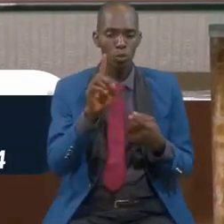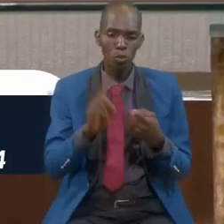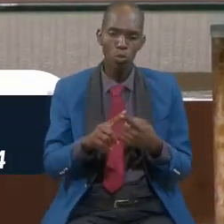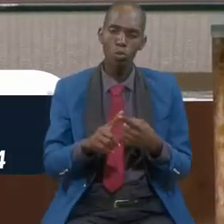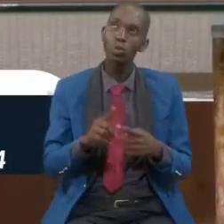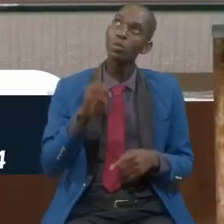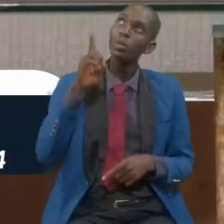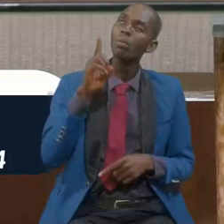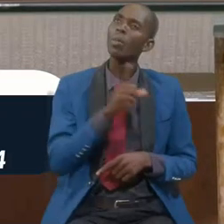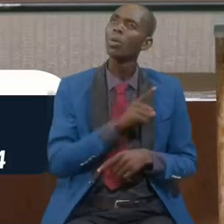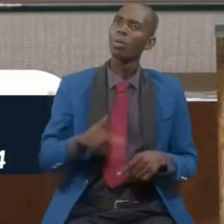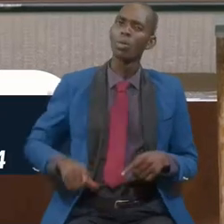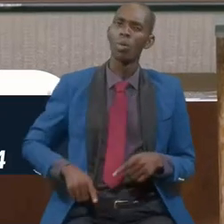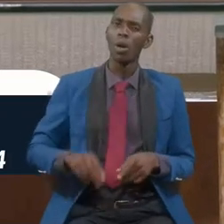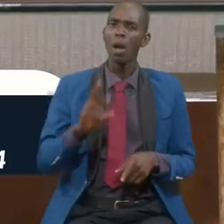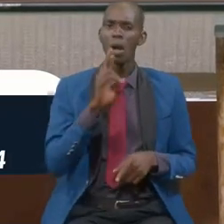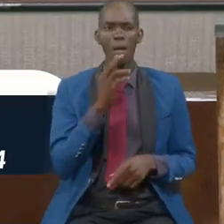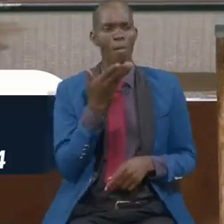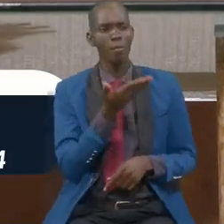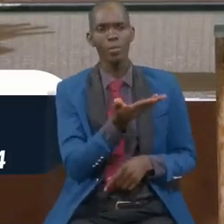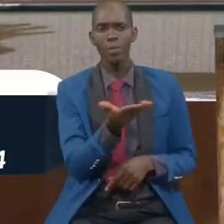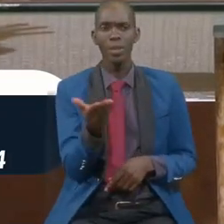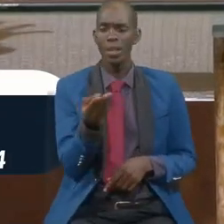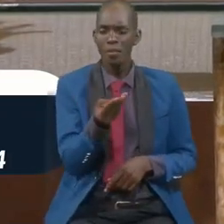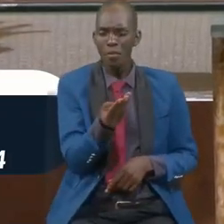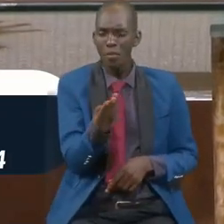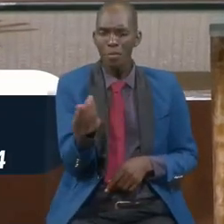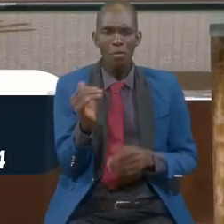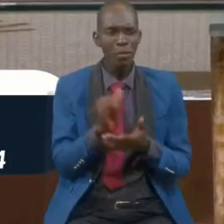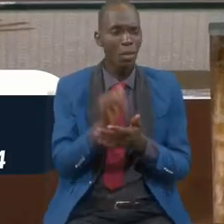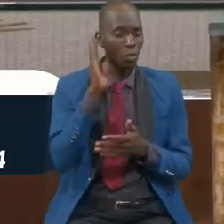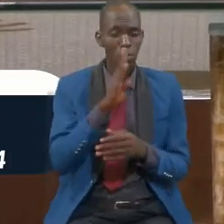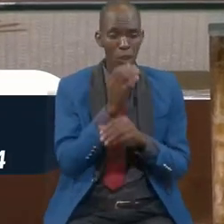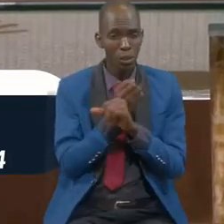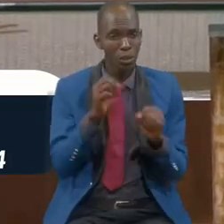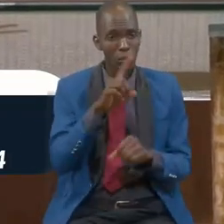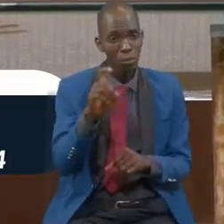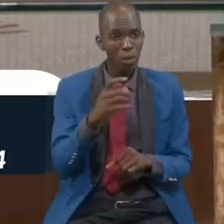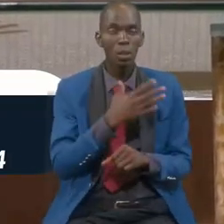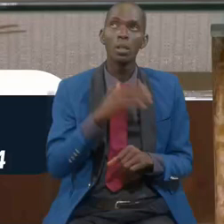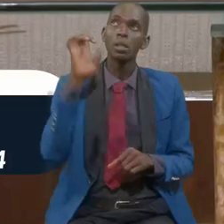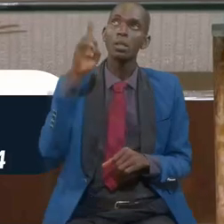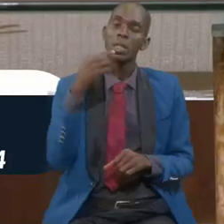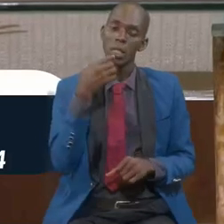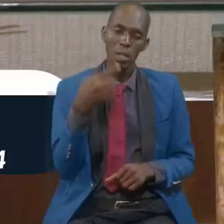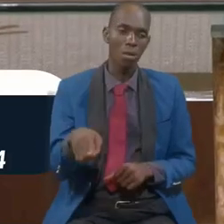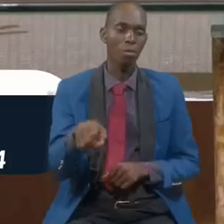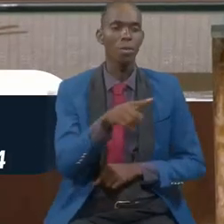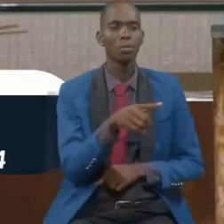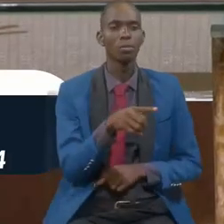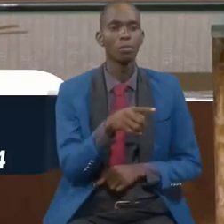Seigneur, n'y a-t-il que peu de gens qui soient sauvés? Il leur